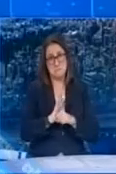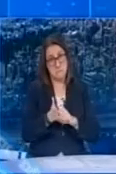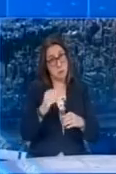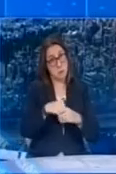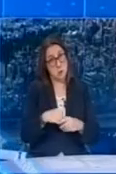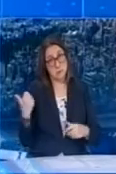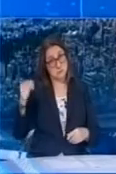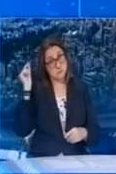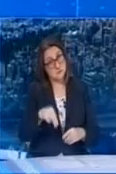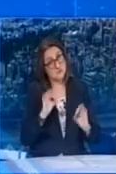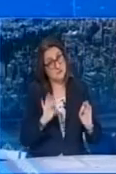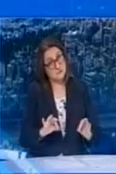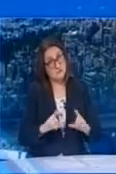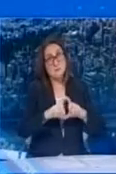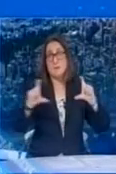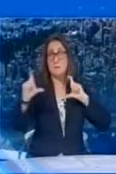τις προηγούμενες ημέρες.